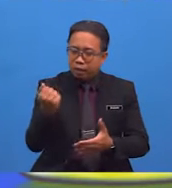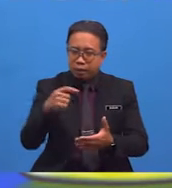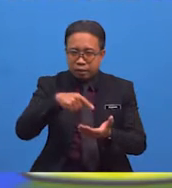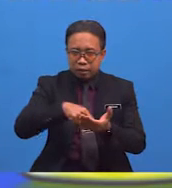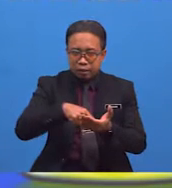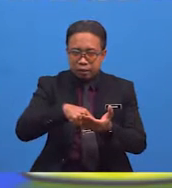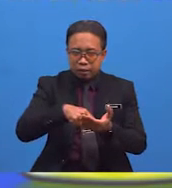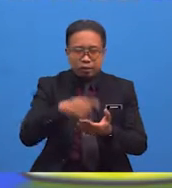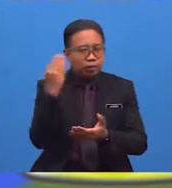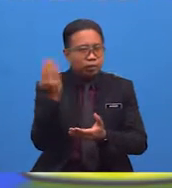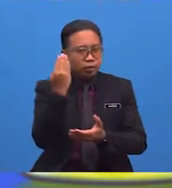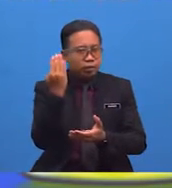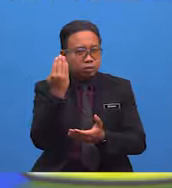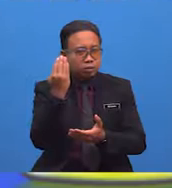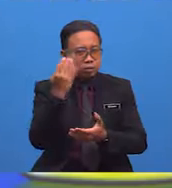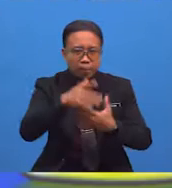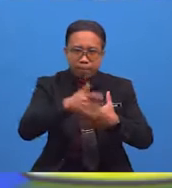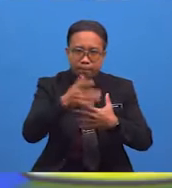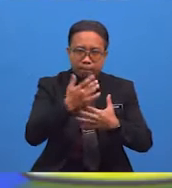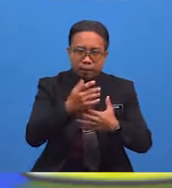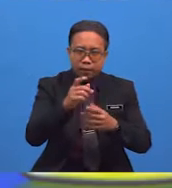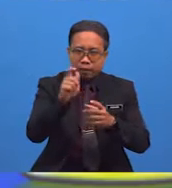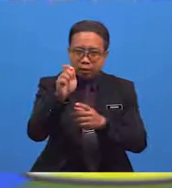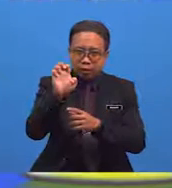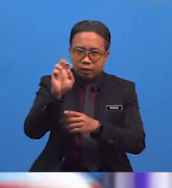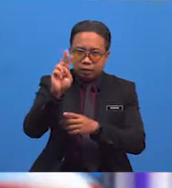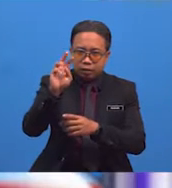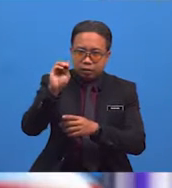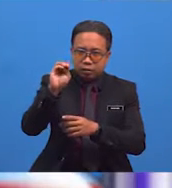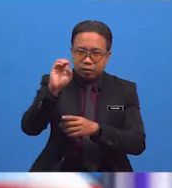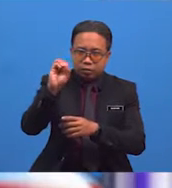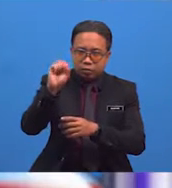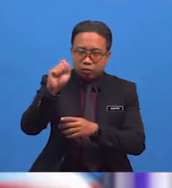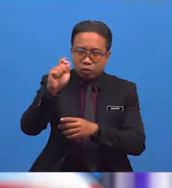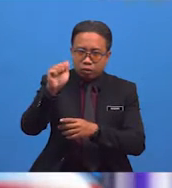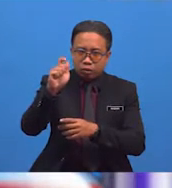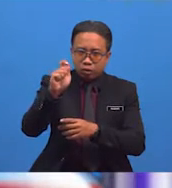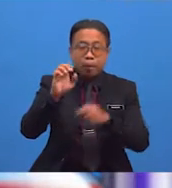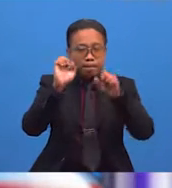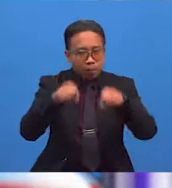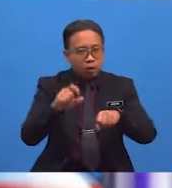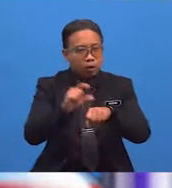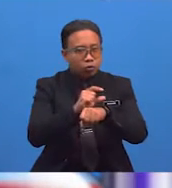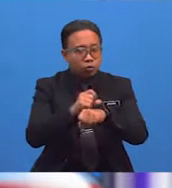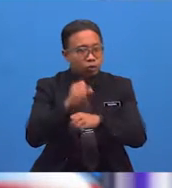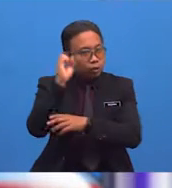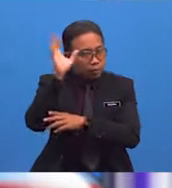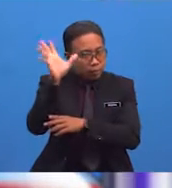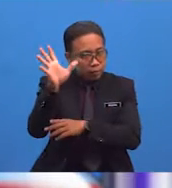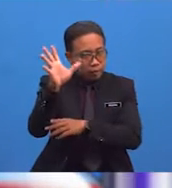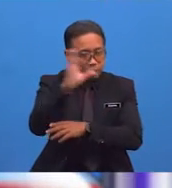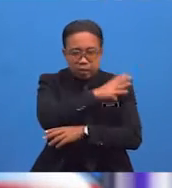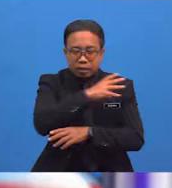dui logam biasanya juga dipanggil termostat. Kita boleh menggunakan prinsip pengembangan